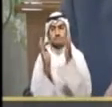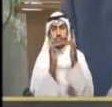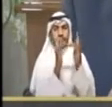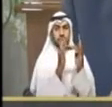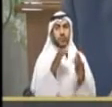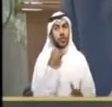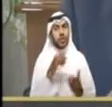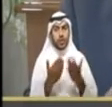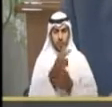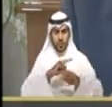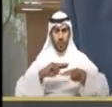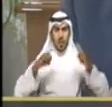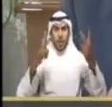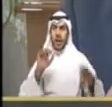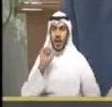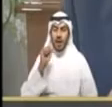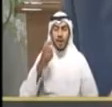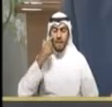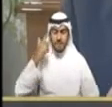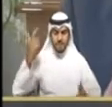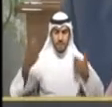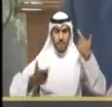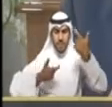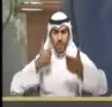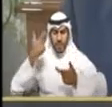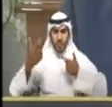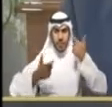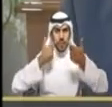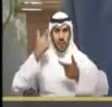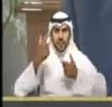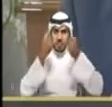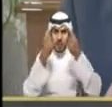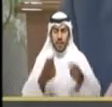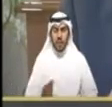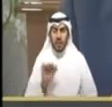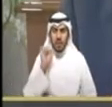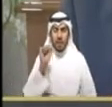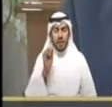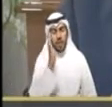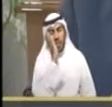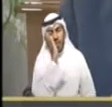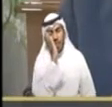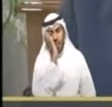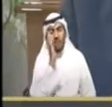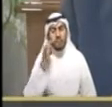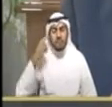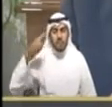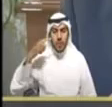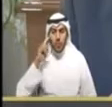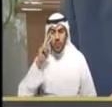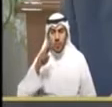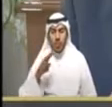الأجهزة المختصة في تشخيص وعلاج حالات اختناق الليلي أو اضطرابات النوم.